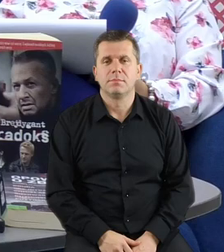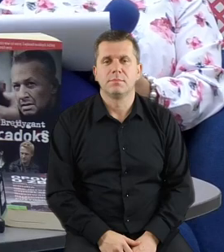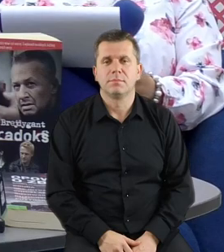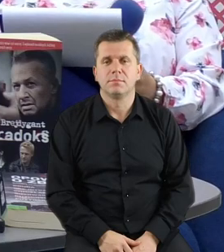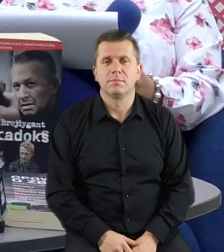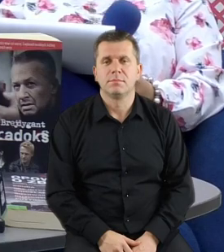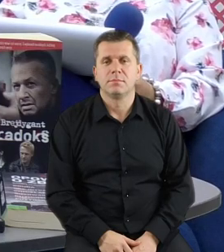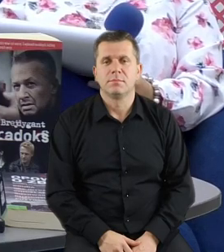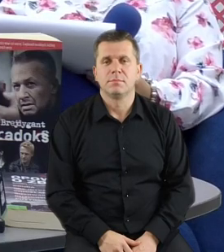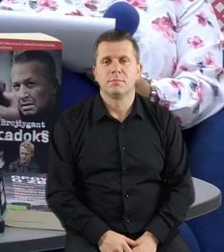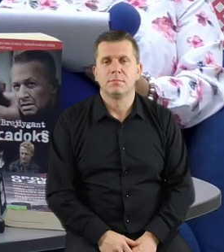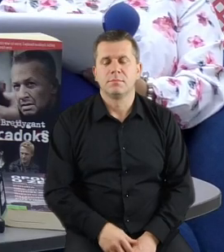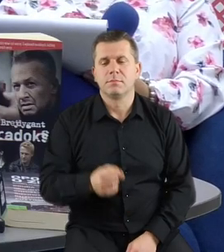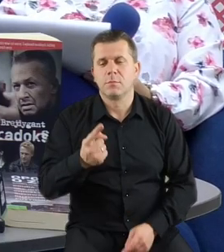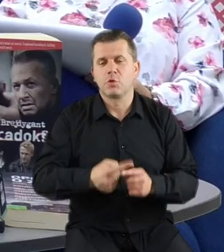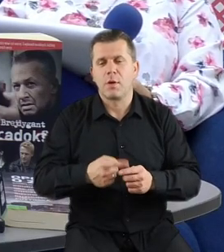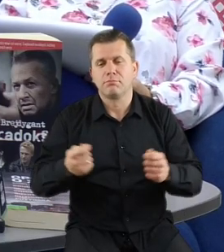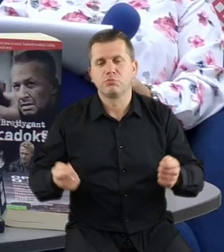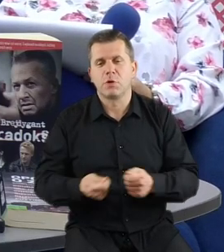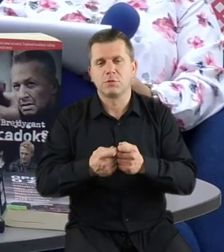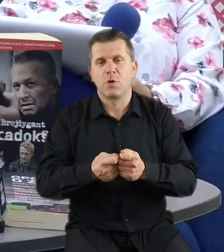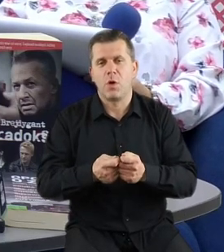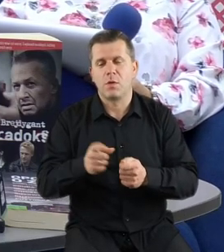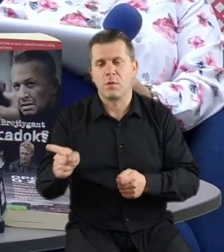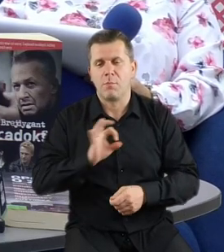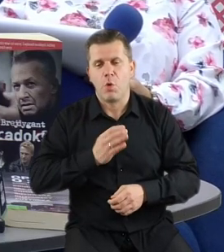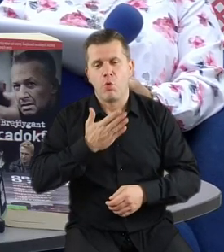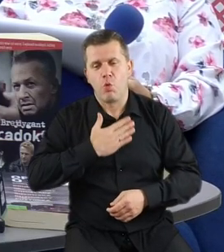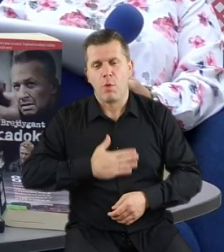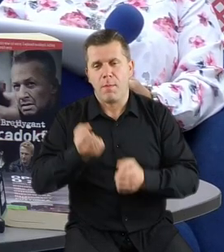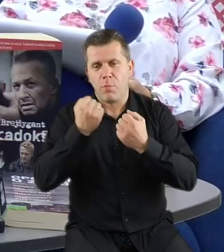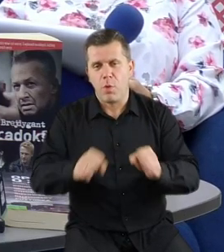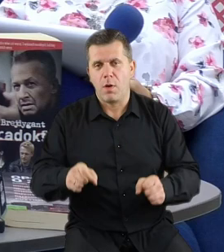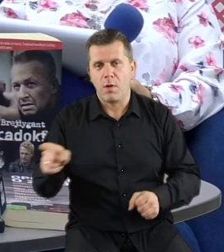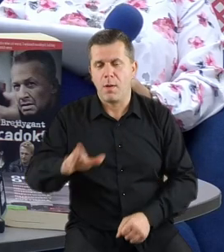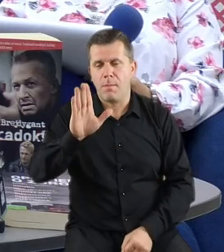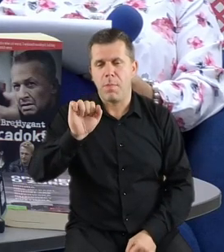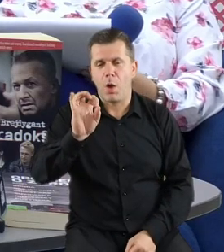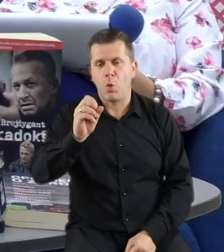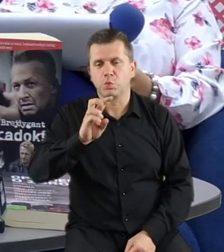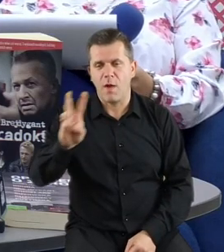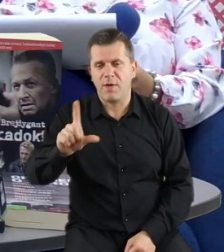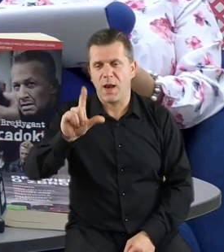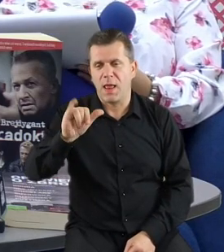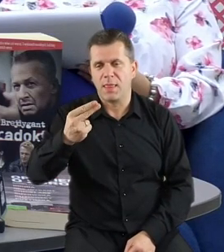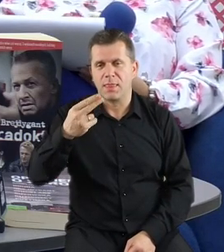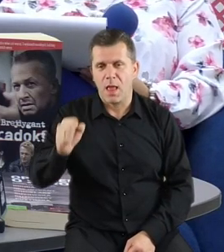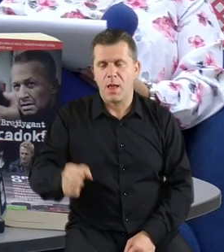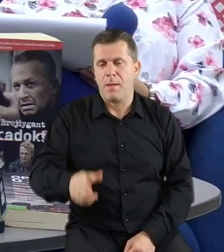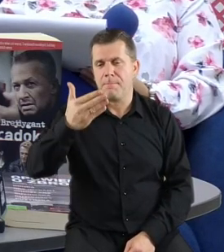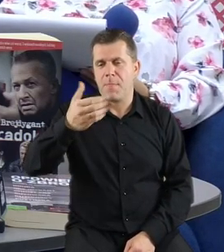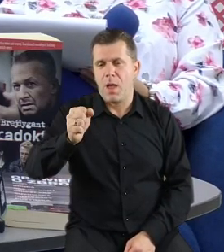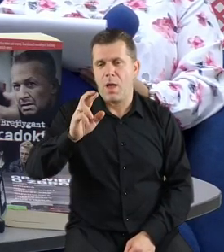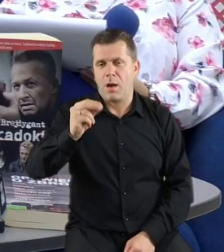jako kłodę pod nogi mojego głównego ulubionego bohatera, którego zagrał Bogusław Linda,